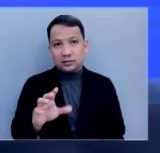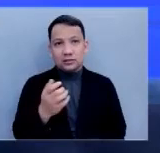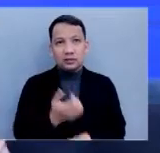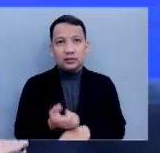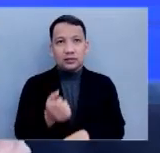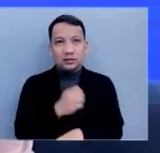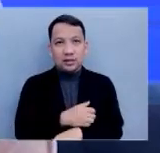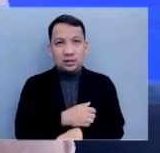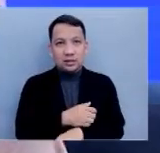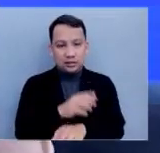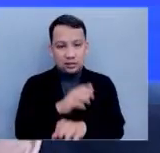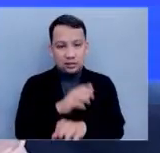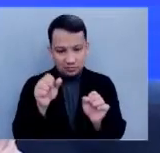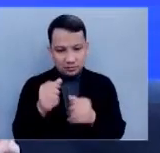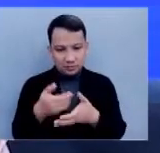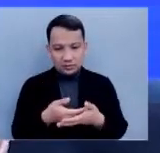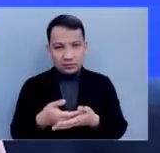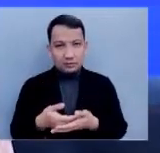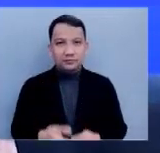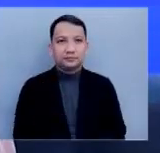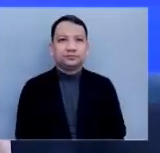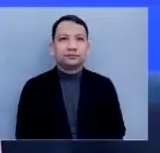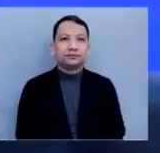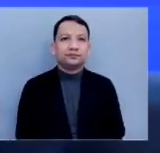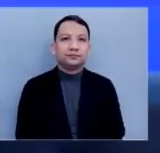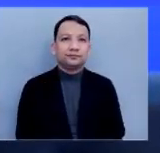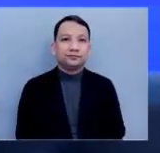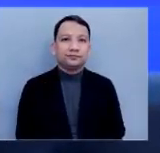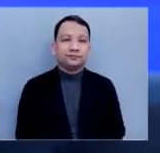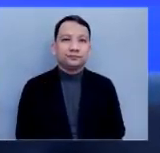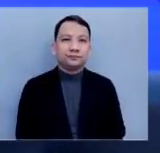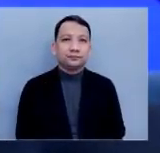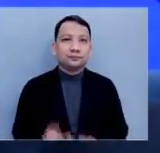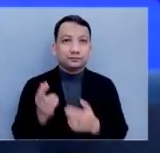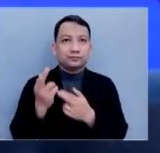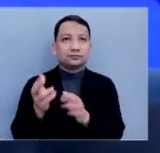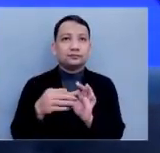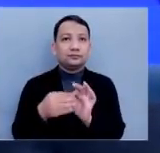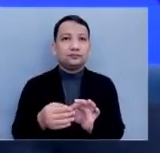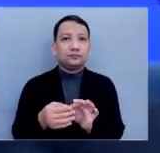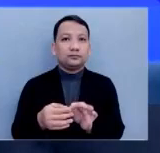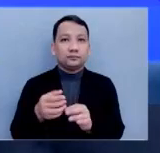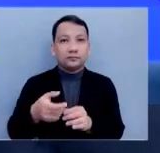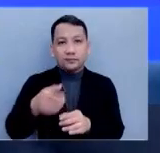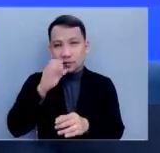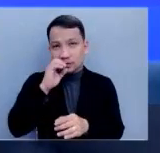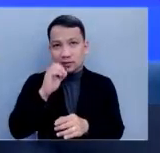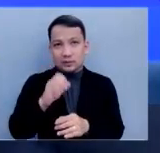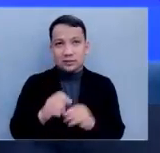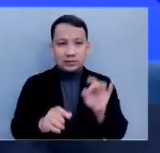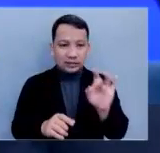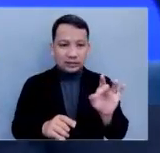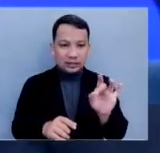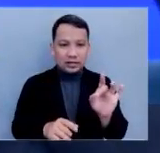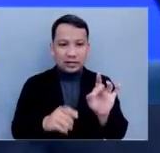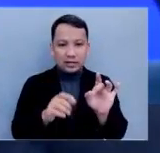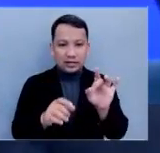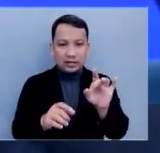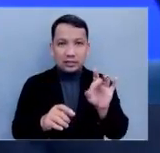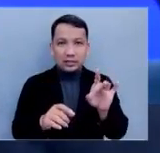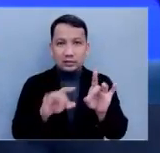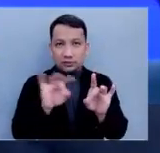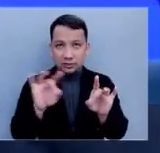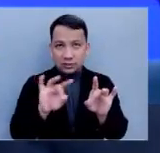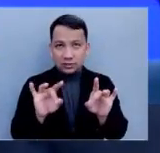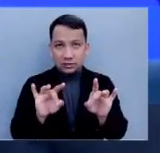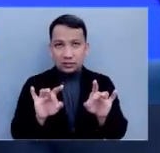lang. Binibilang ko yung kape na iniinom mo. Yung reference lang natin doon, yung iniinom mo na yun is 80 milligrams. 80 to 85. Delikado ba yung